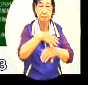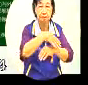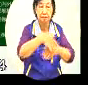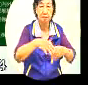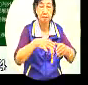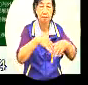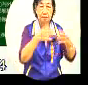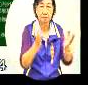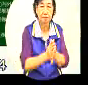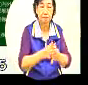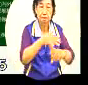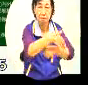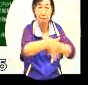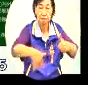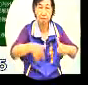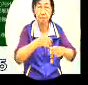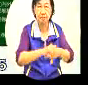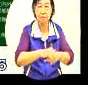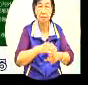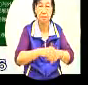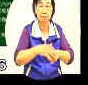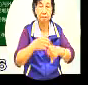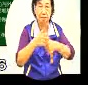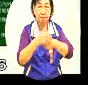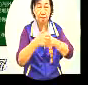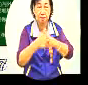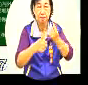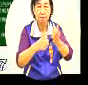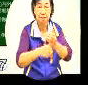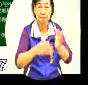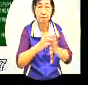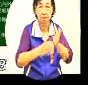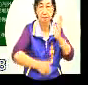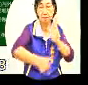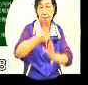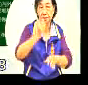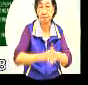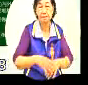卫生局长您责任重大，因为其实我们看到在